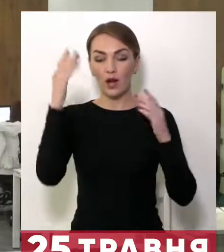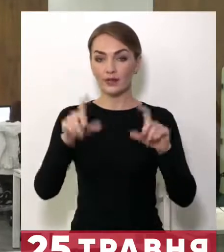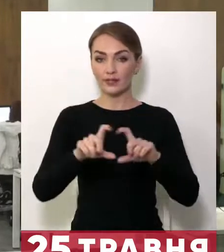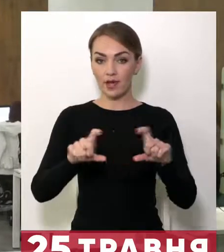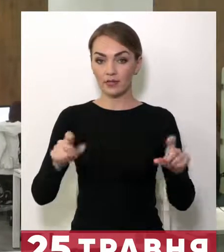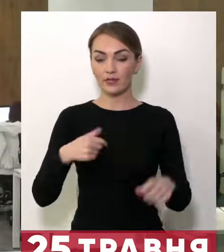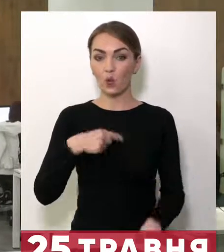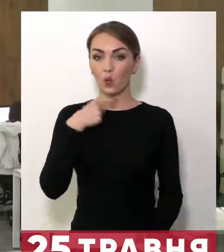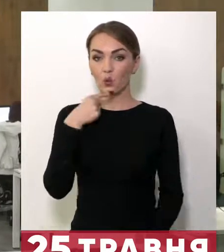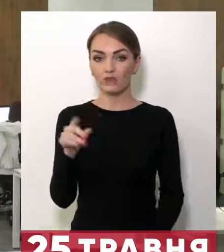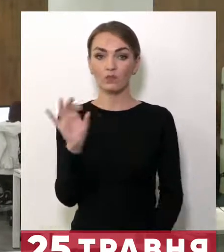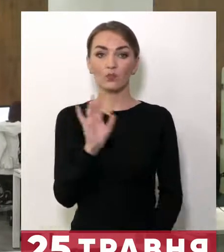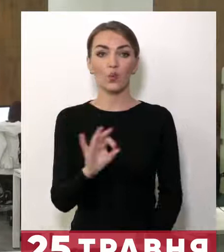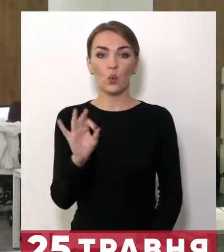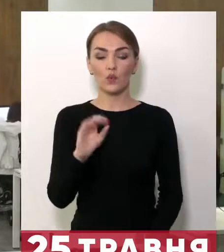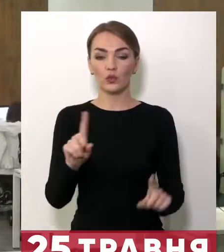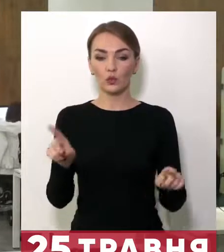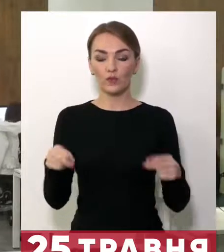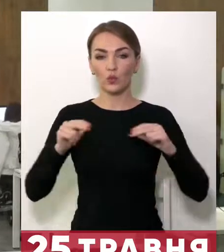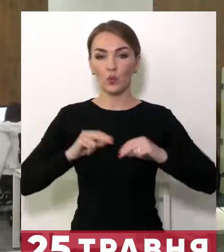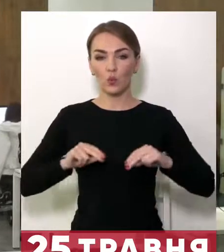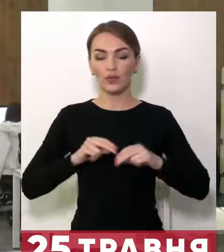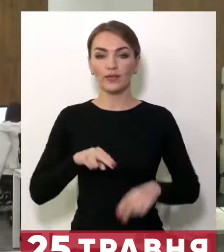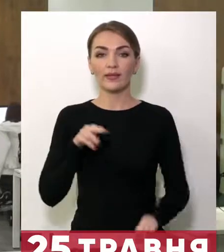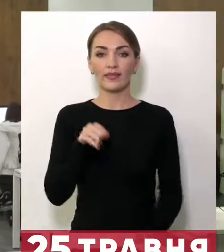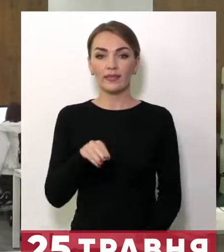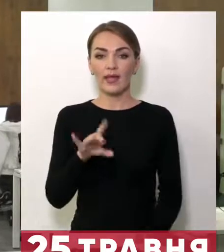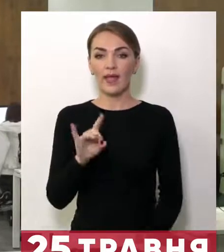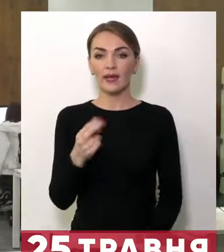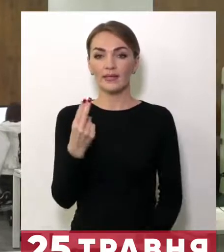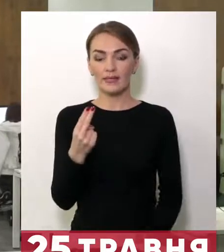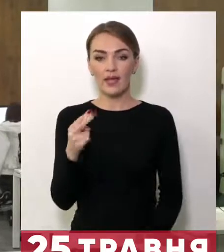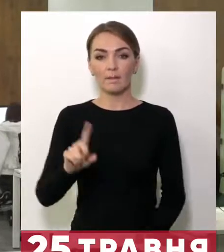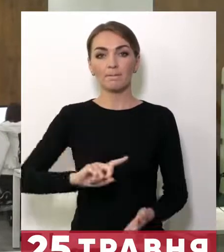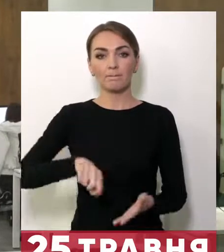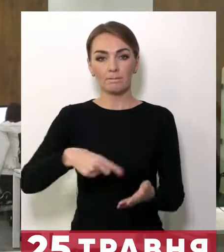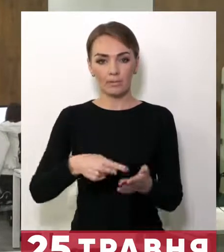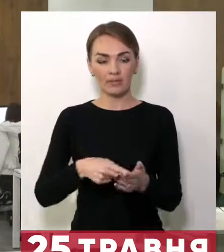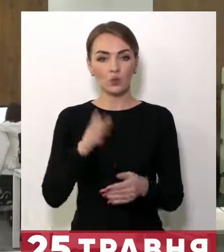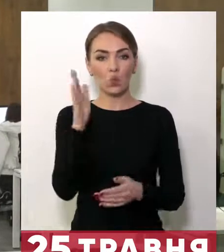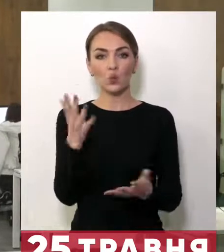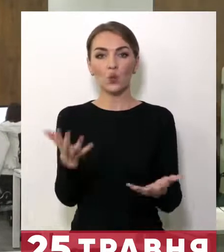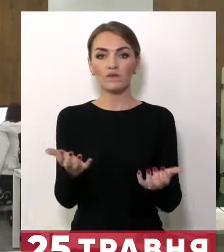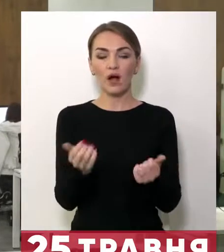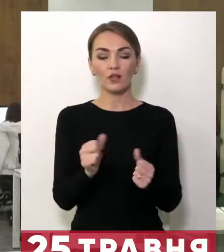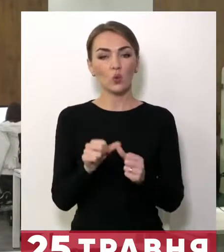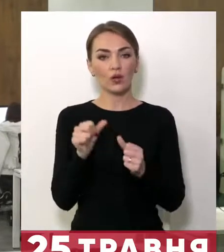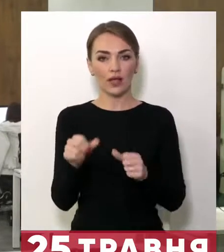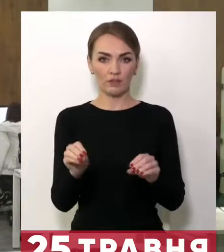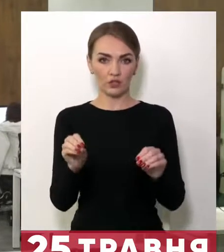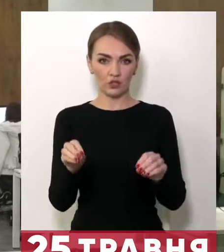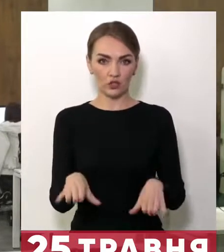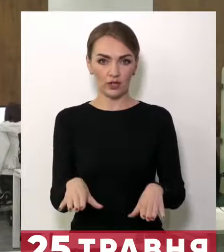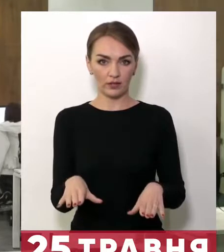говорив, що про відновлення роботи ТРЦ місто ухвалить окреме